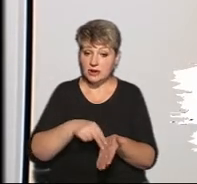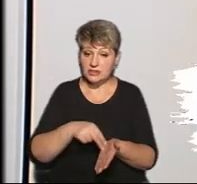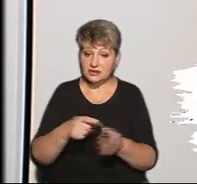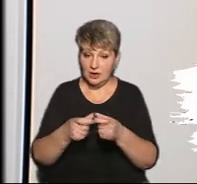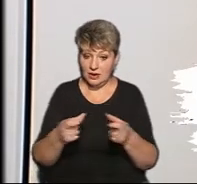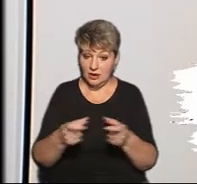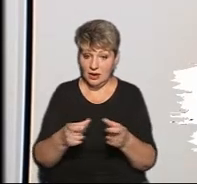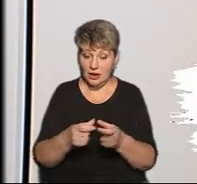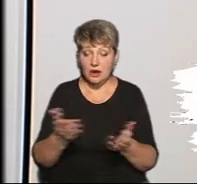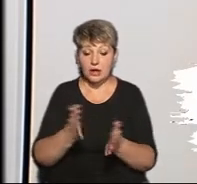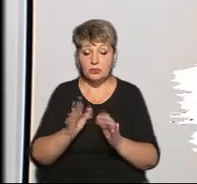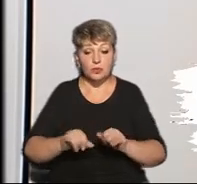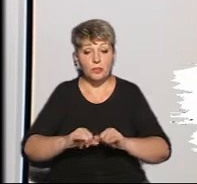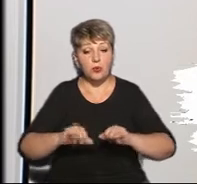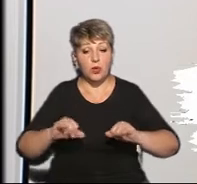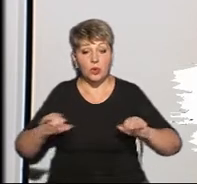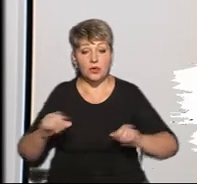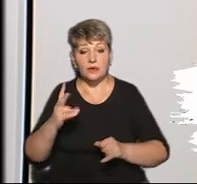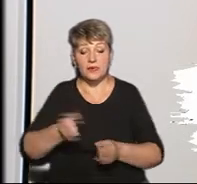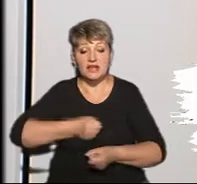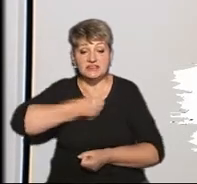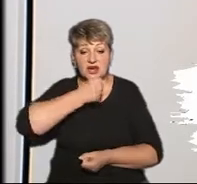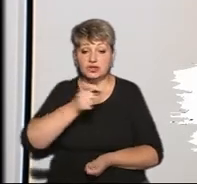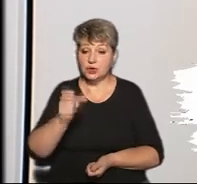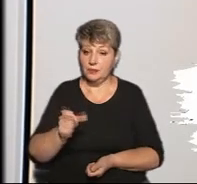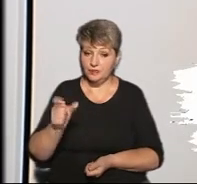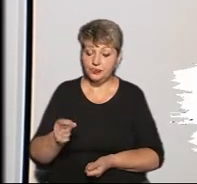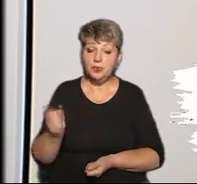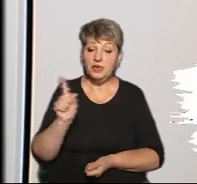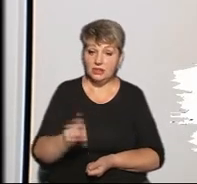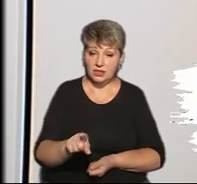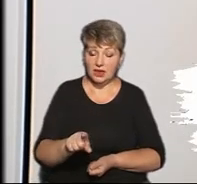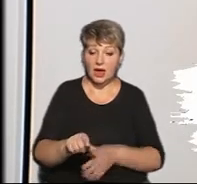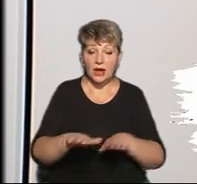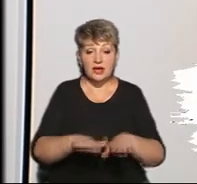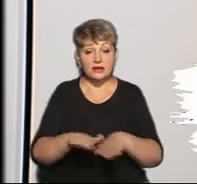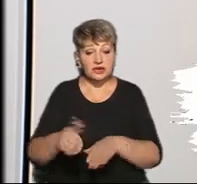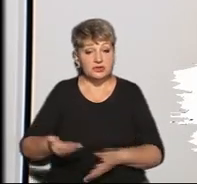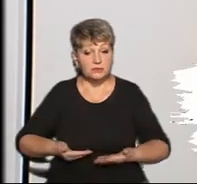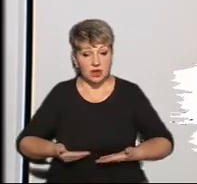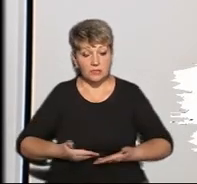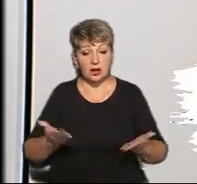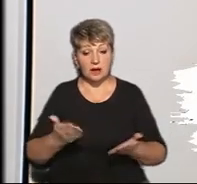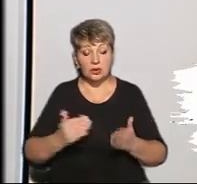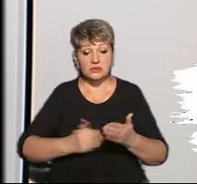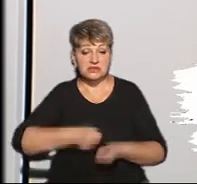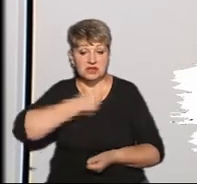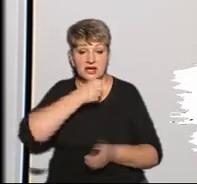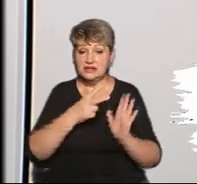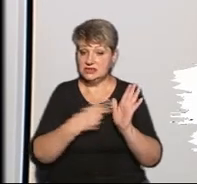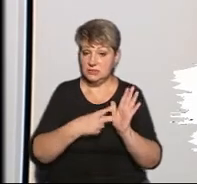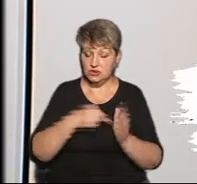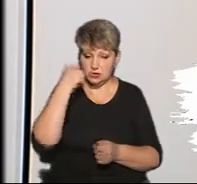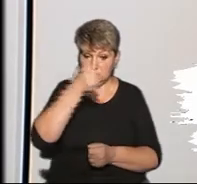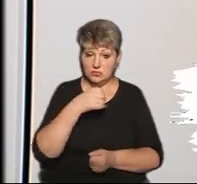буде поширена на старше покоління, це ті містяни, яким понад 70 років, а